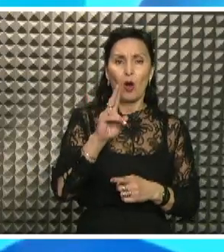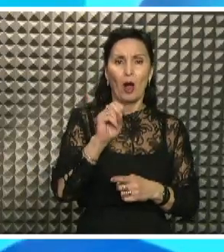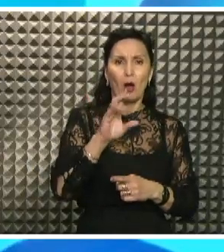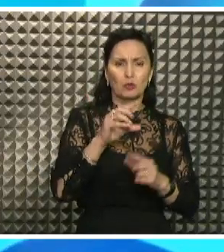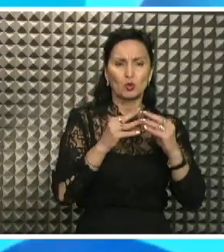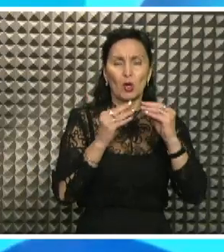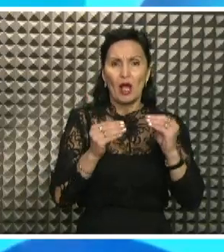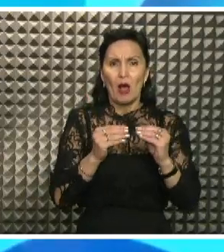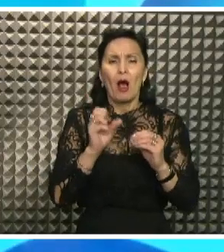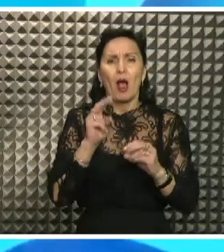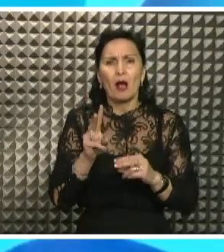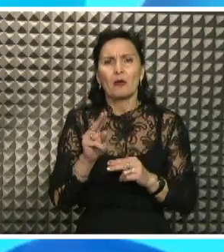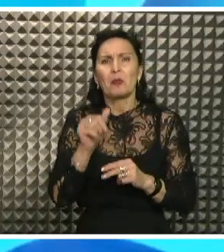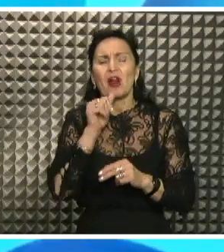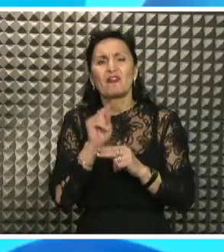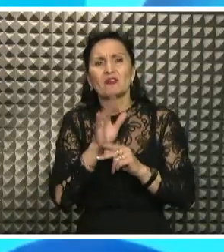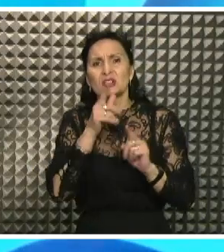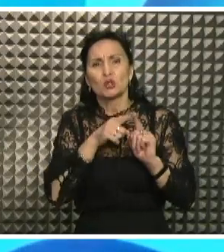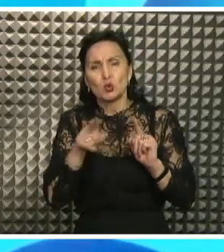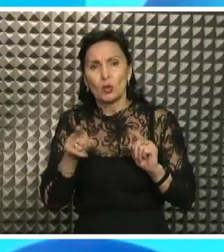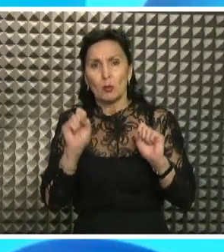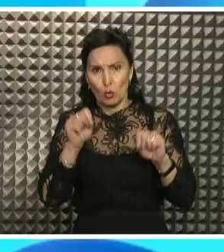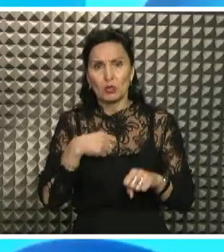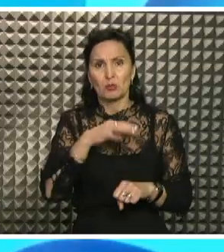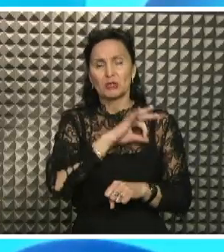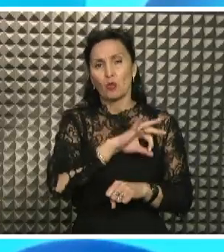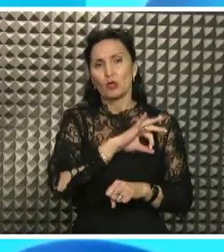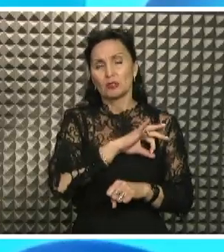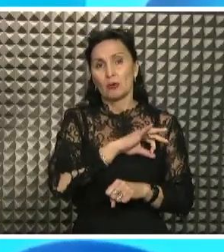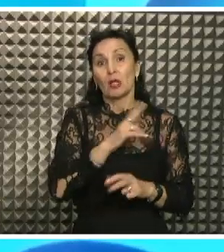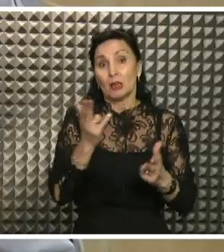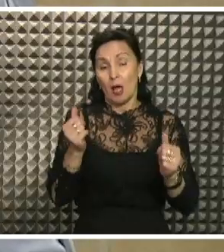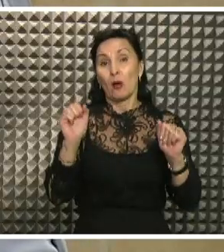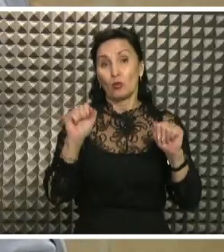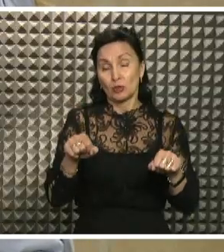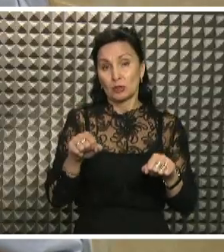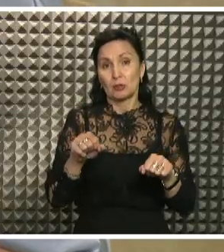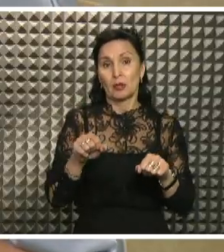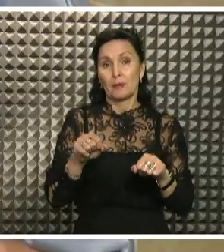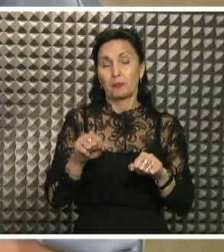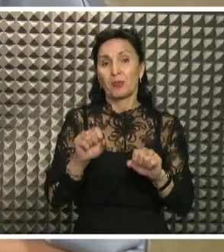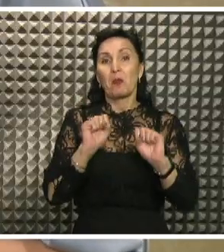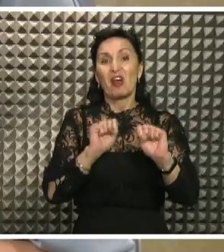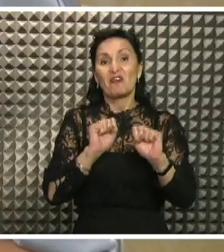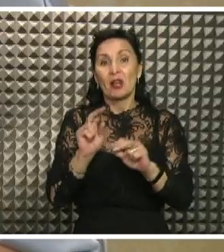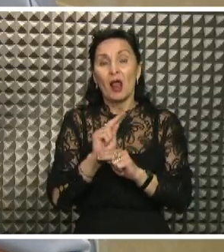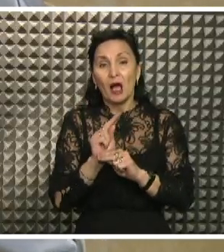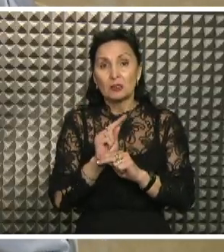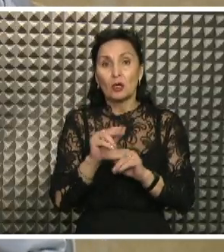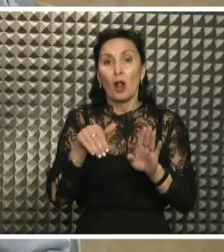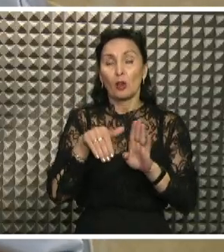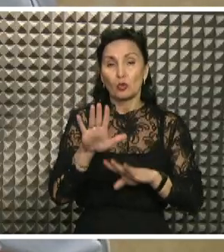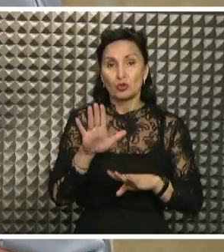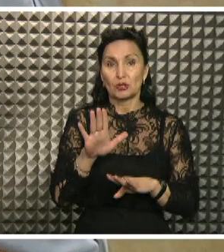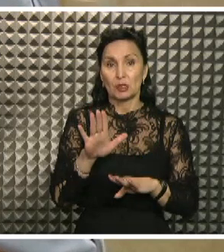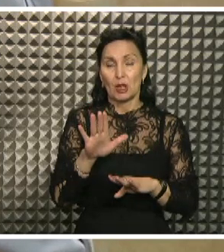качестве профилактики вот таких сезонных заболеваний мы можем использовать эту процедуру? Безусловно, профилактика всегда лучше, и